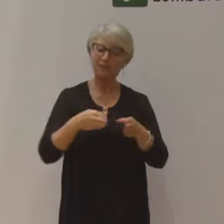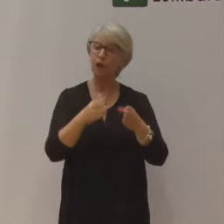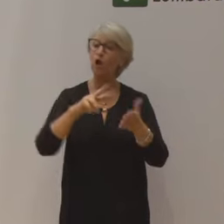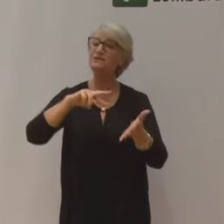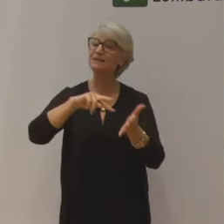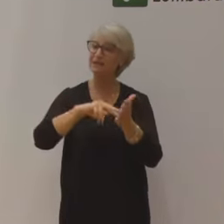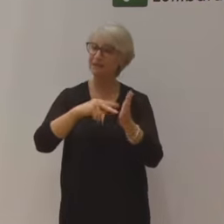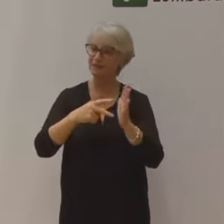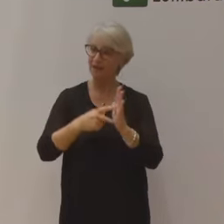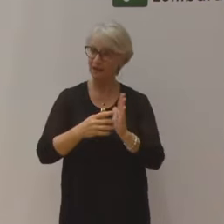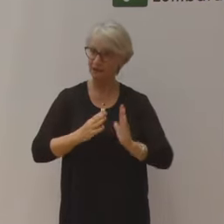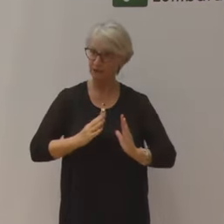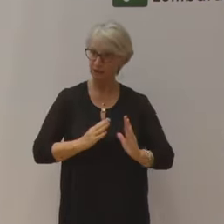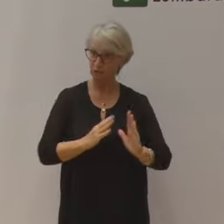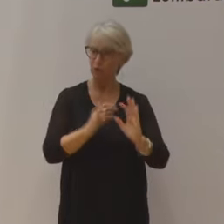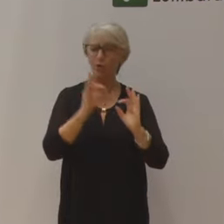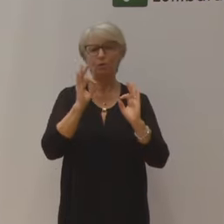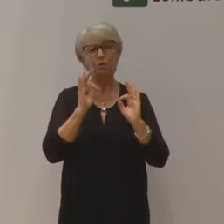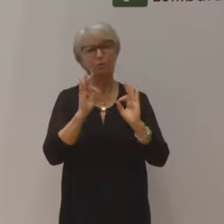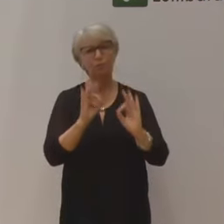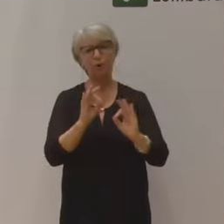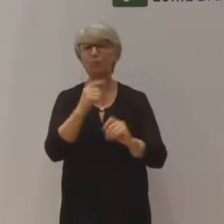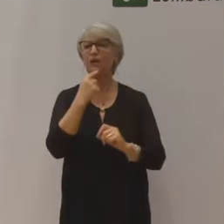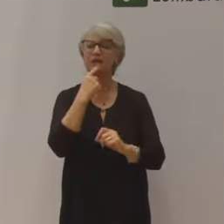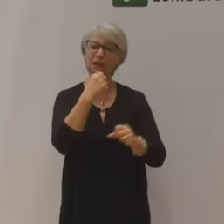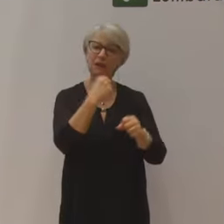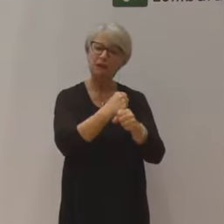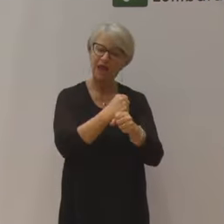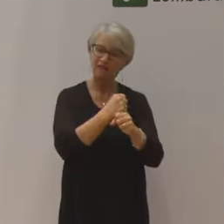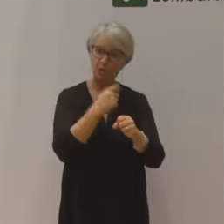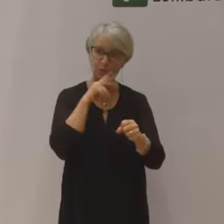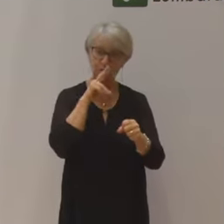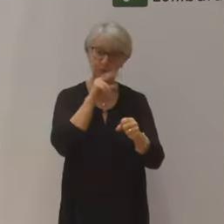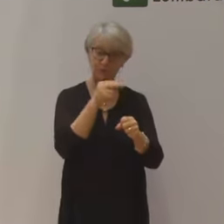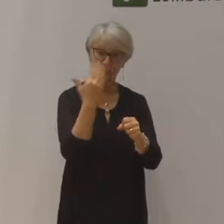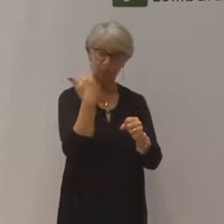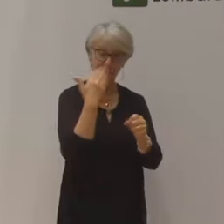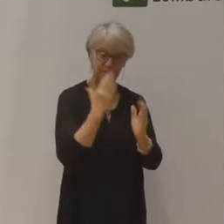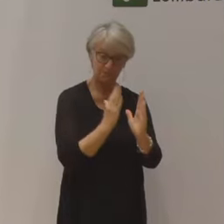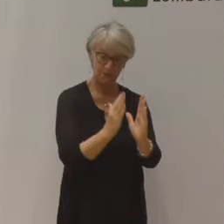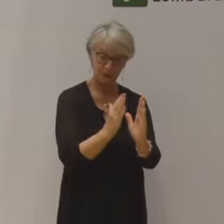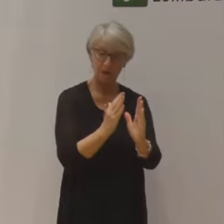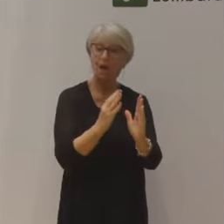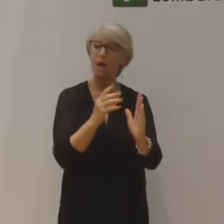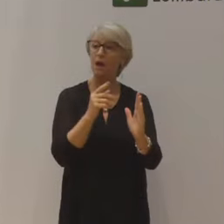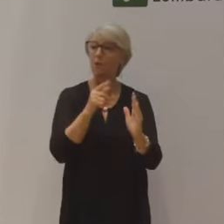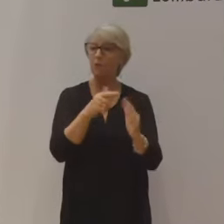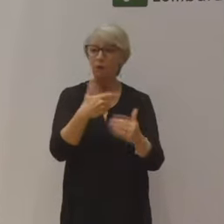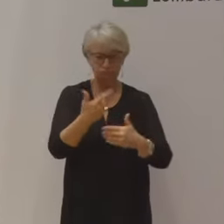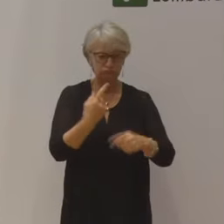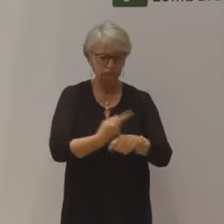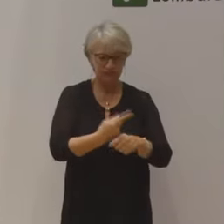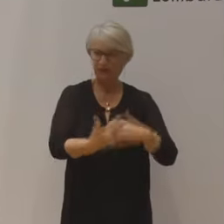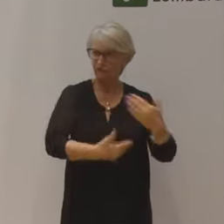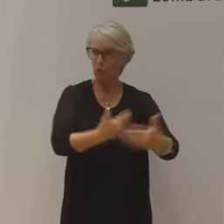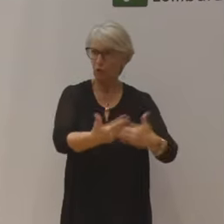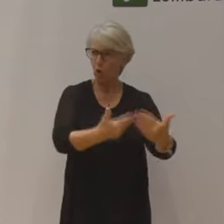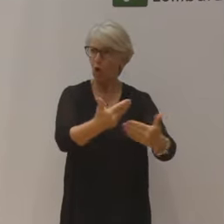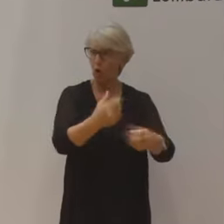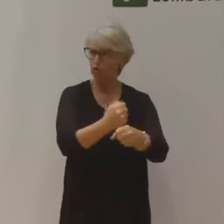tecnici, quindi percorsi proprio, diciamo, per gli addetti ai lavori, come dicevo prima, e risultano in corso, dovrebbero